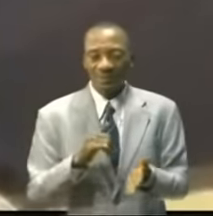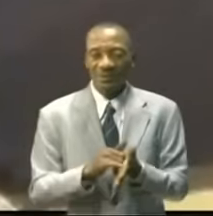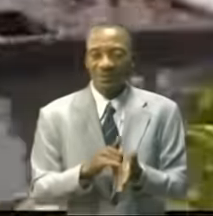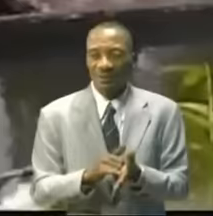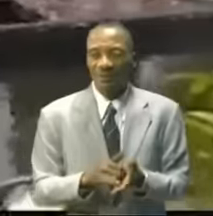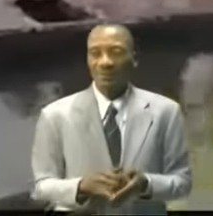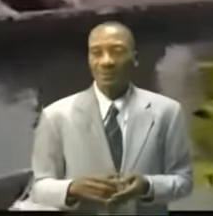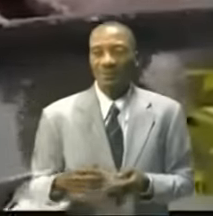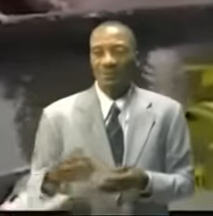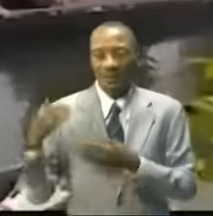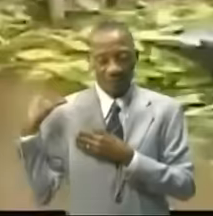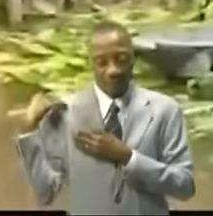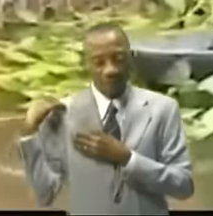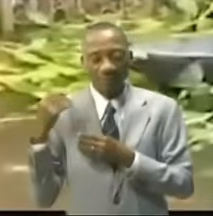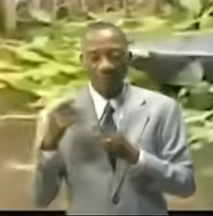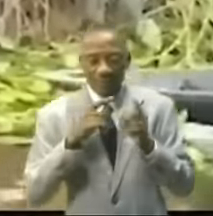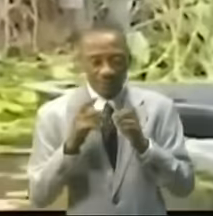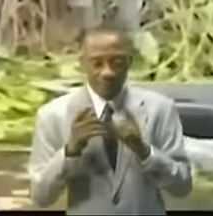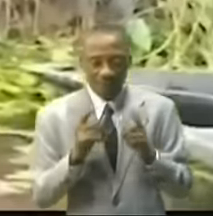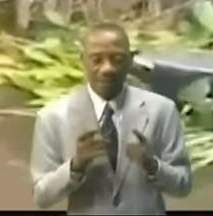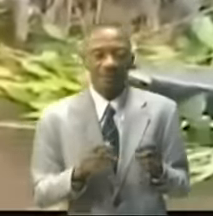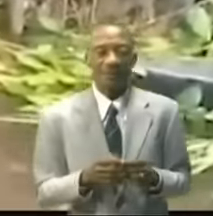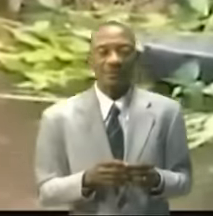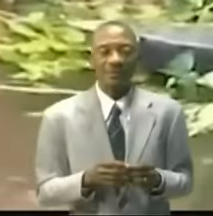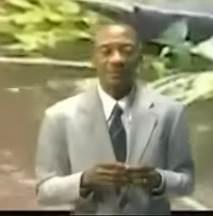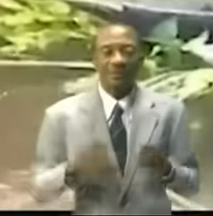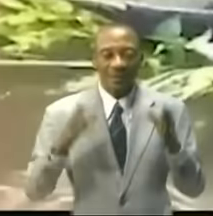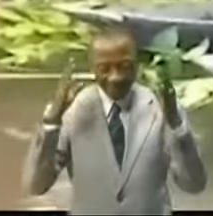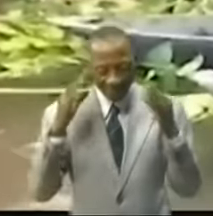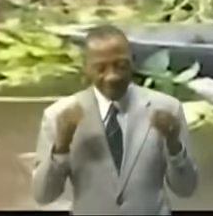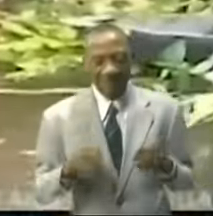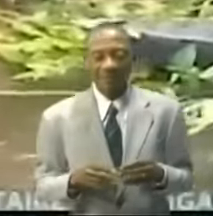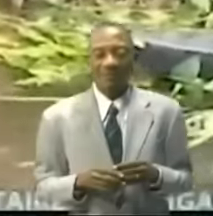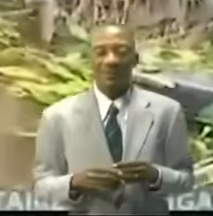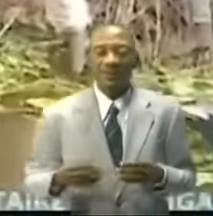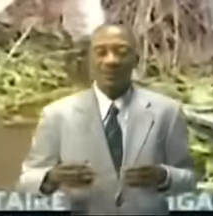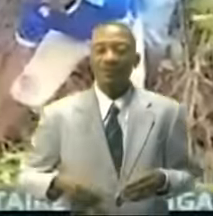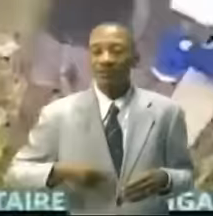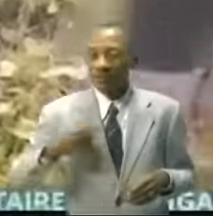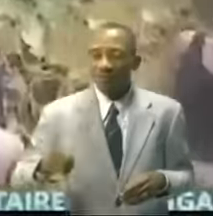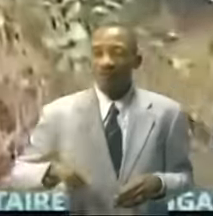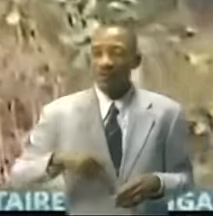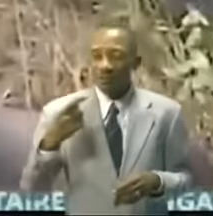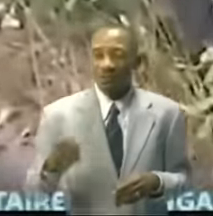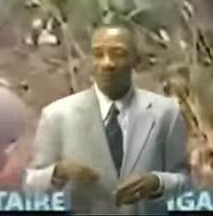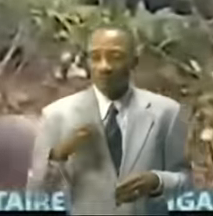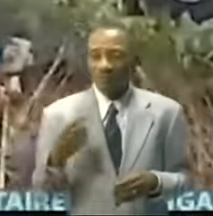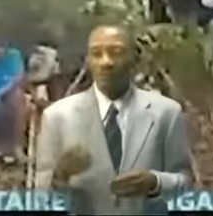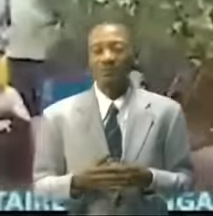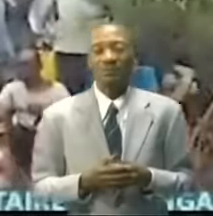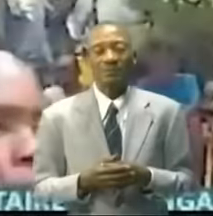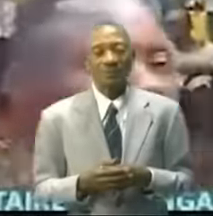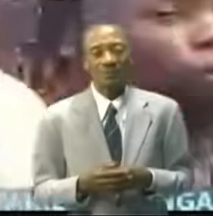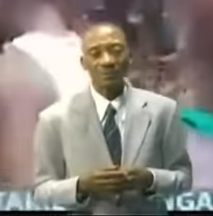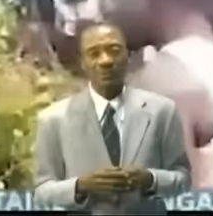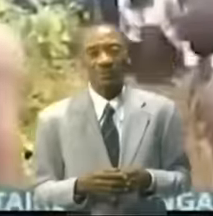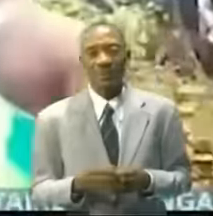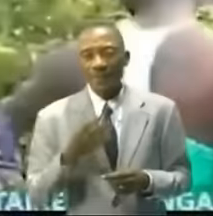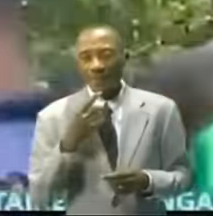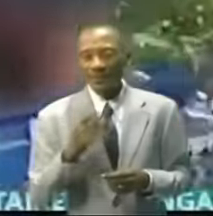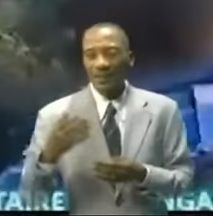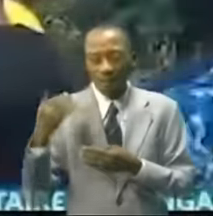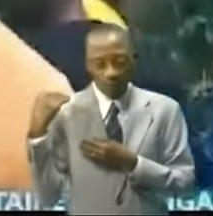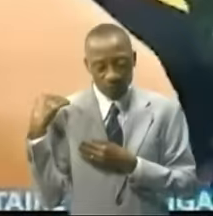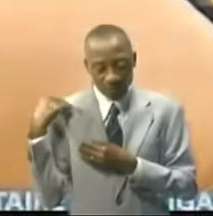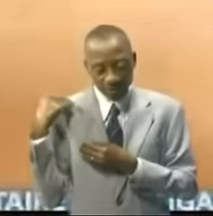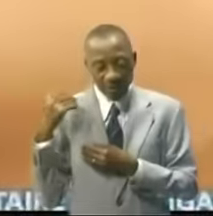le leur. Je vous exhorte à une collecte urgente avec nos émoluments, que nous puissions nous réunir très rapidement pour déterminer les montants et que